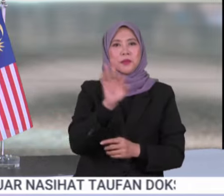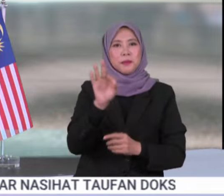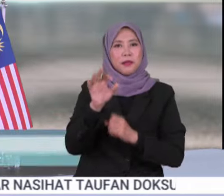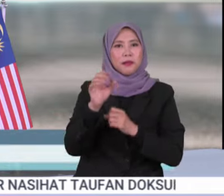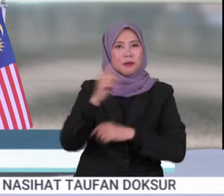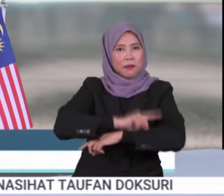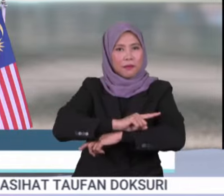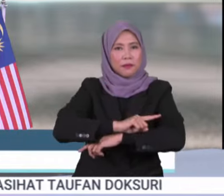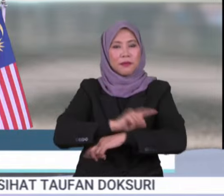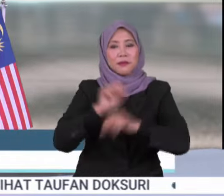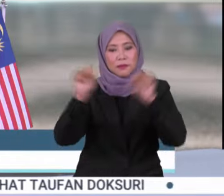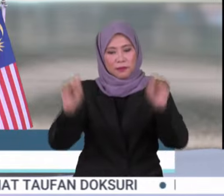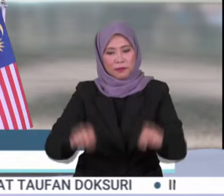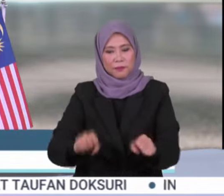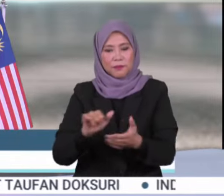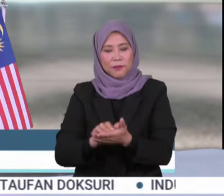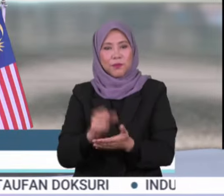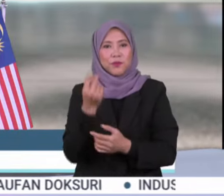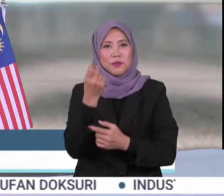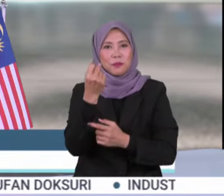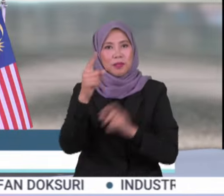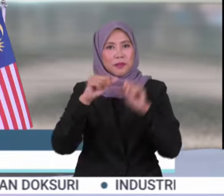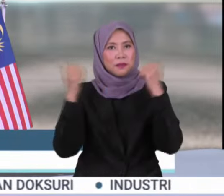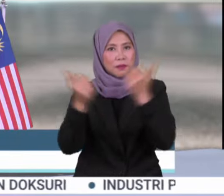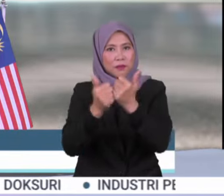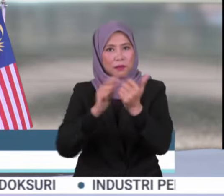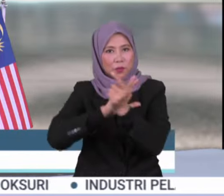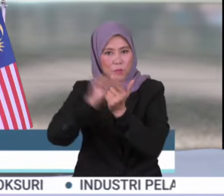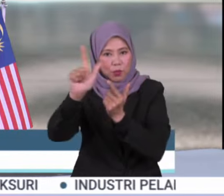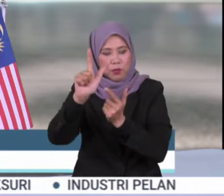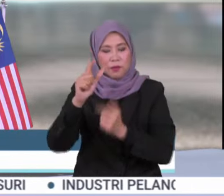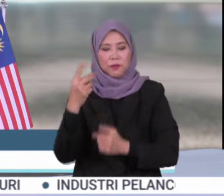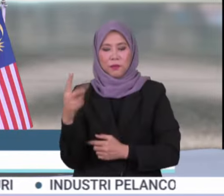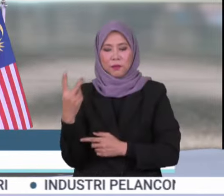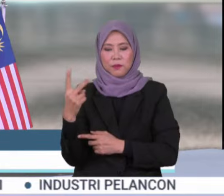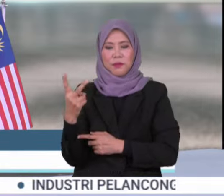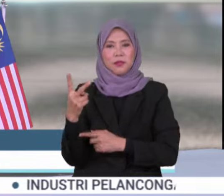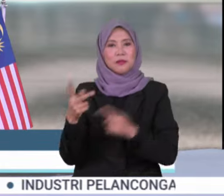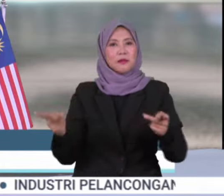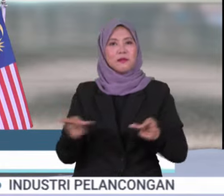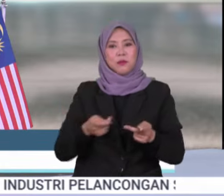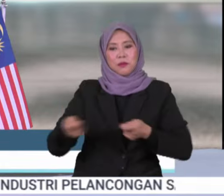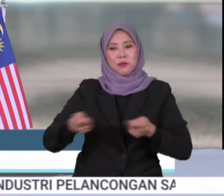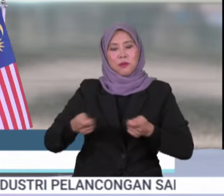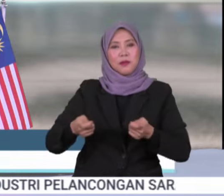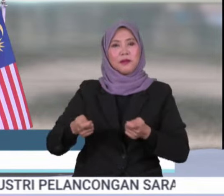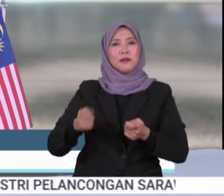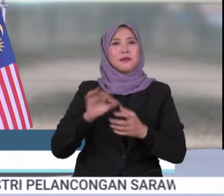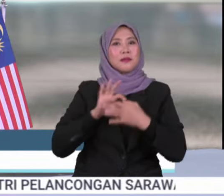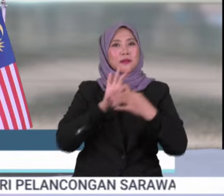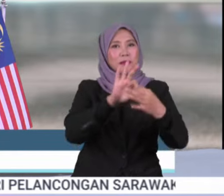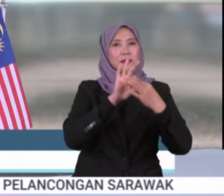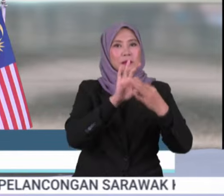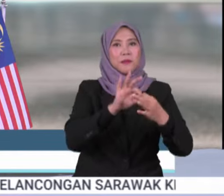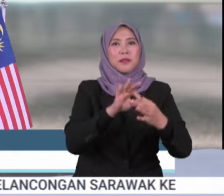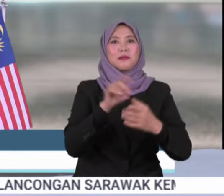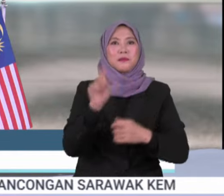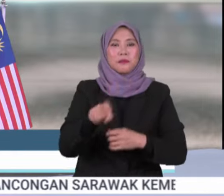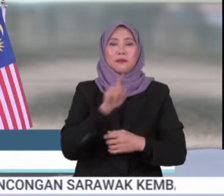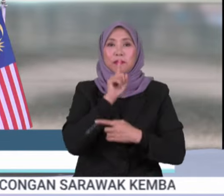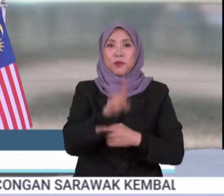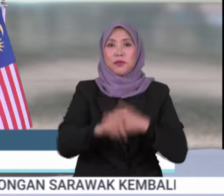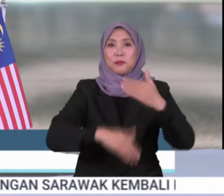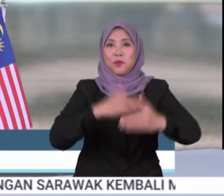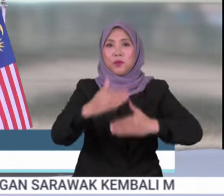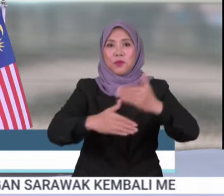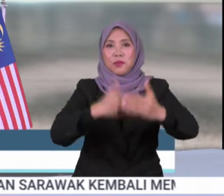pelaksanaan sistem ini melibatkan 11 agency pelurus dan 12 agensi kawashilia yang bekerjasama bagi memastikan